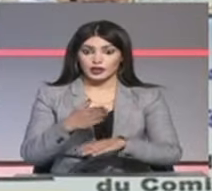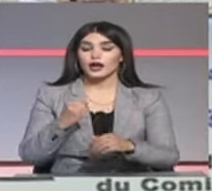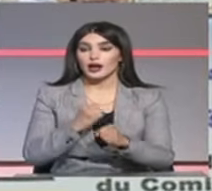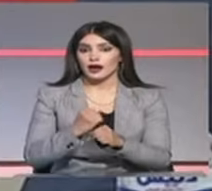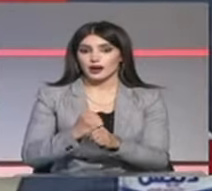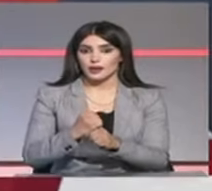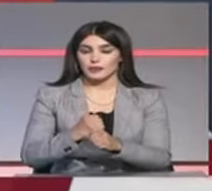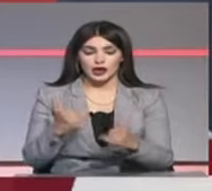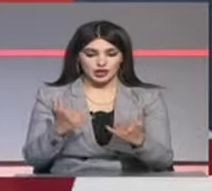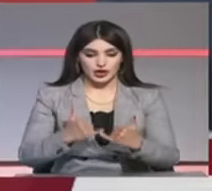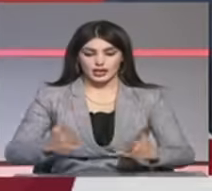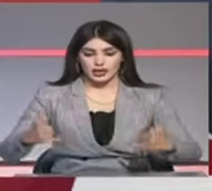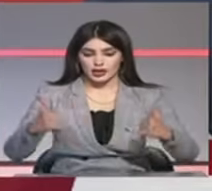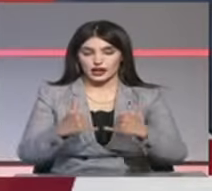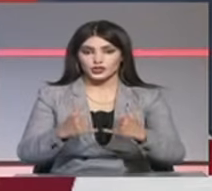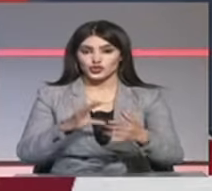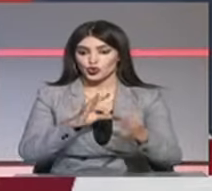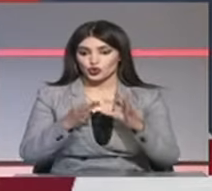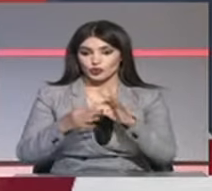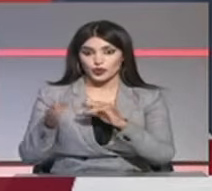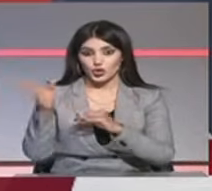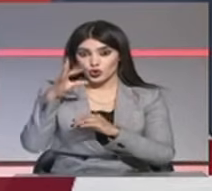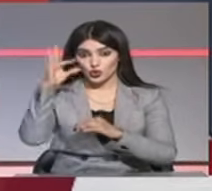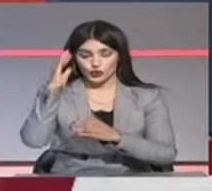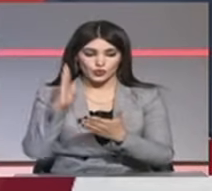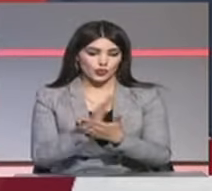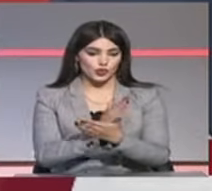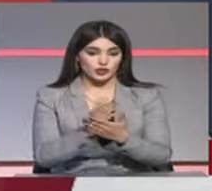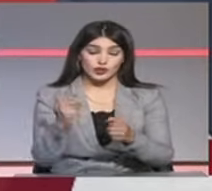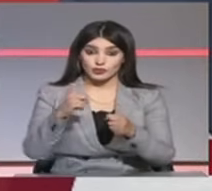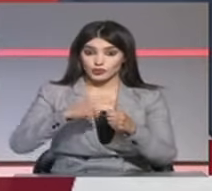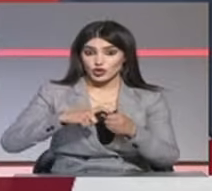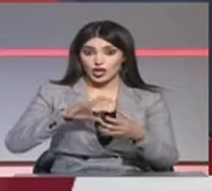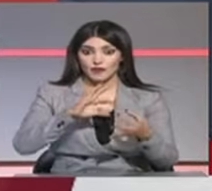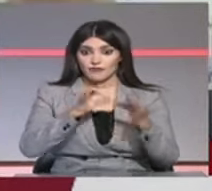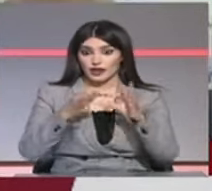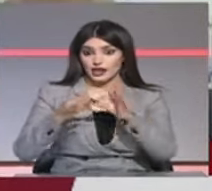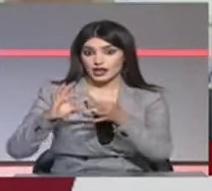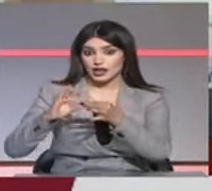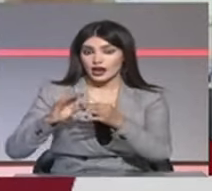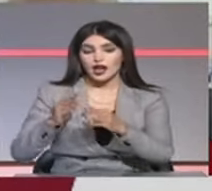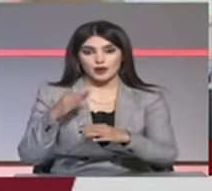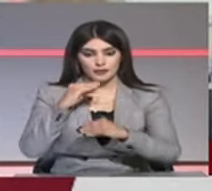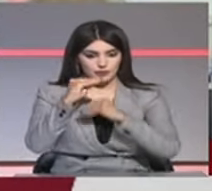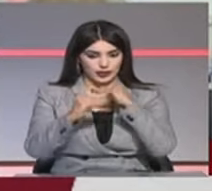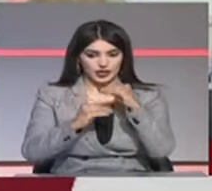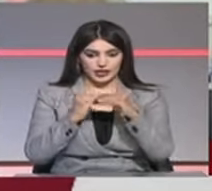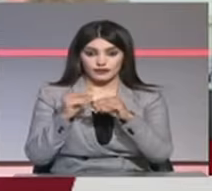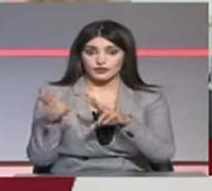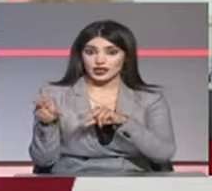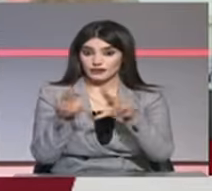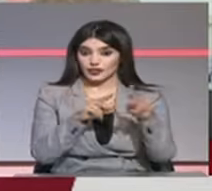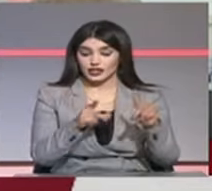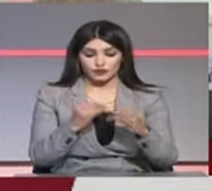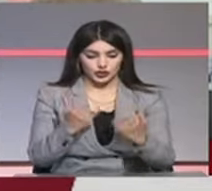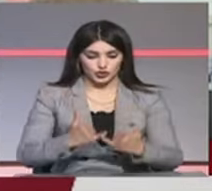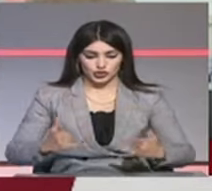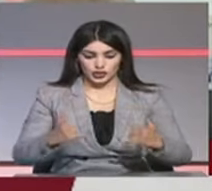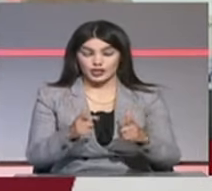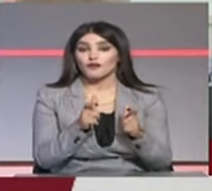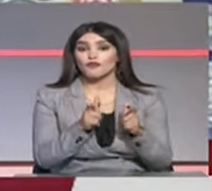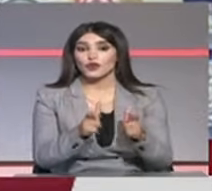اللجنه الاولمبيه الوطنيه والاستعداد للمشاركه في الالعاب الاولمبيه المقبله كما كانت الجلسه مناسبه